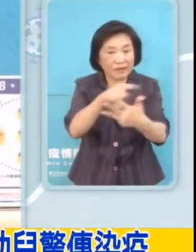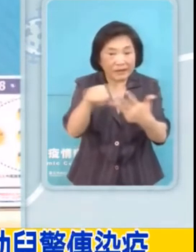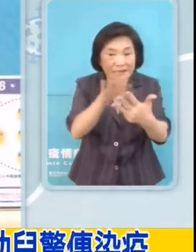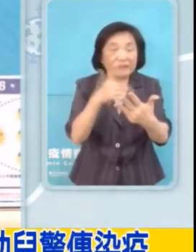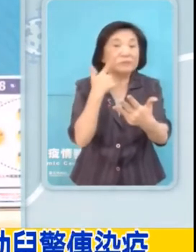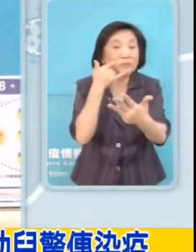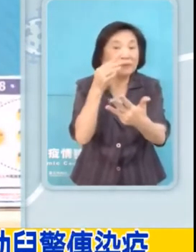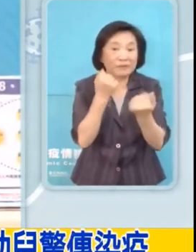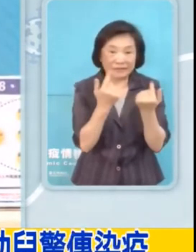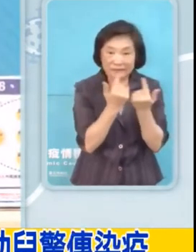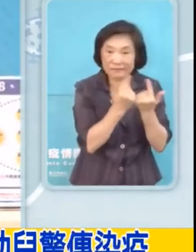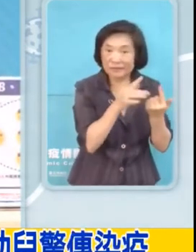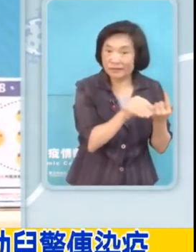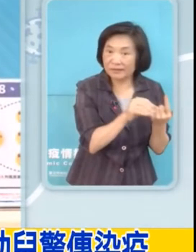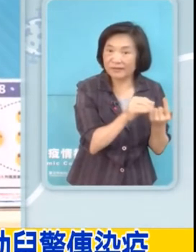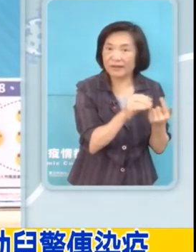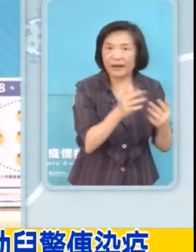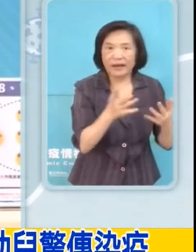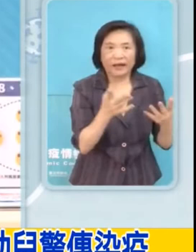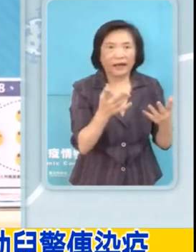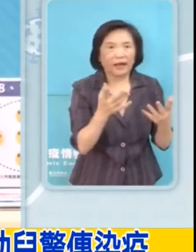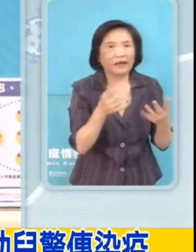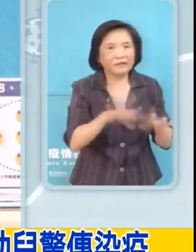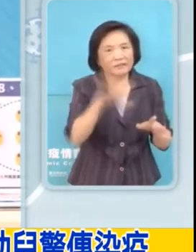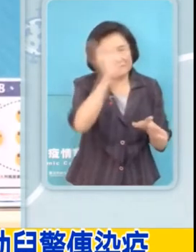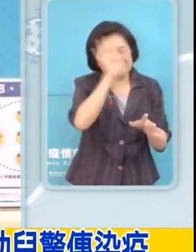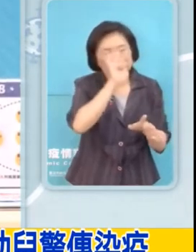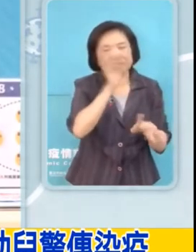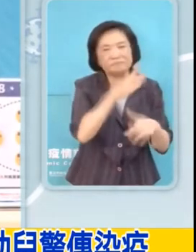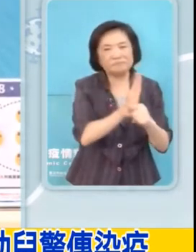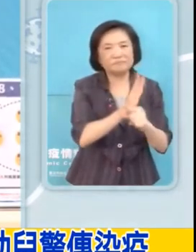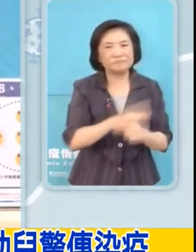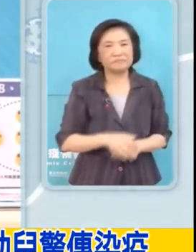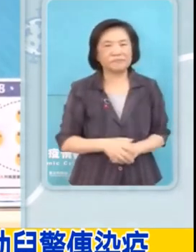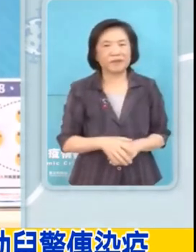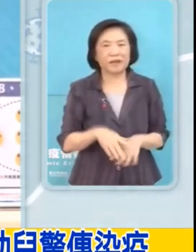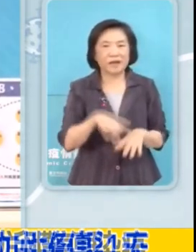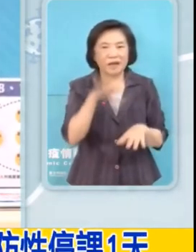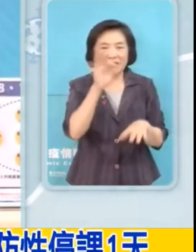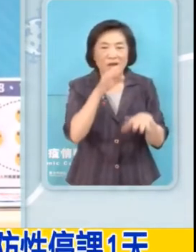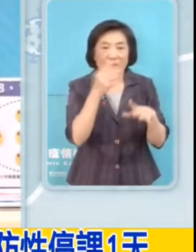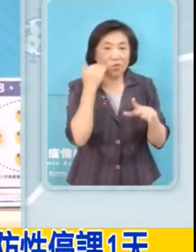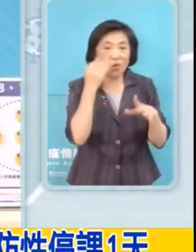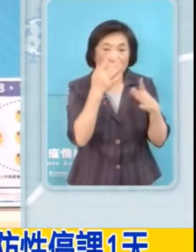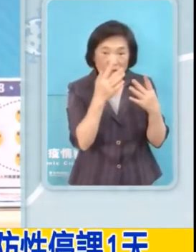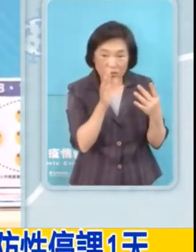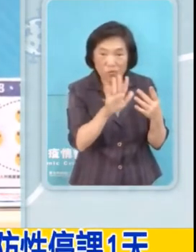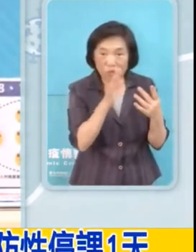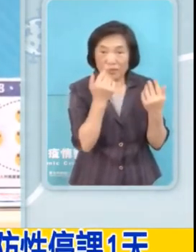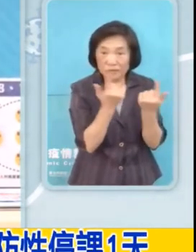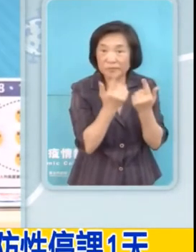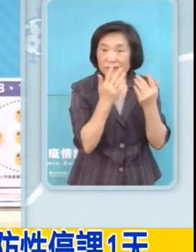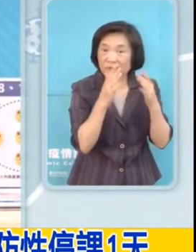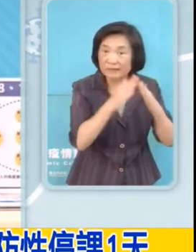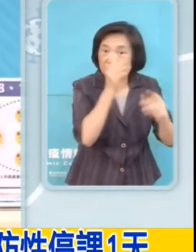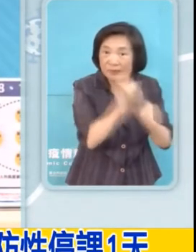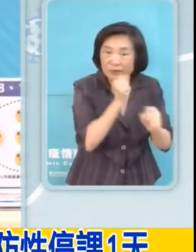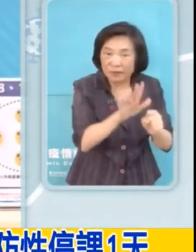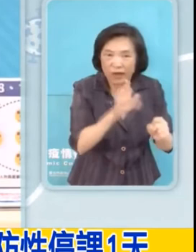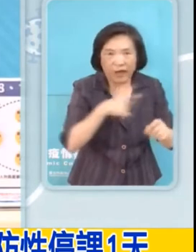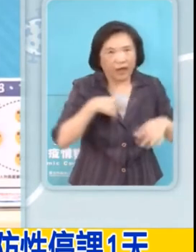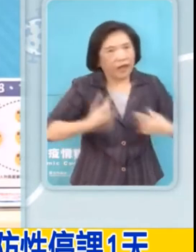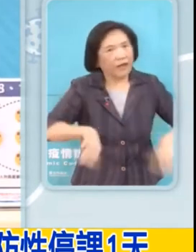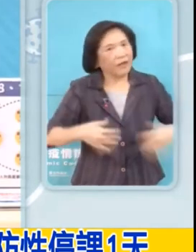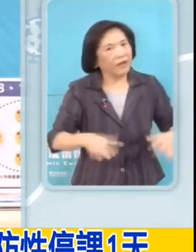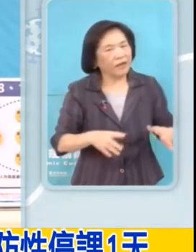长有没有在台北上班？这个现在正在查的有跟没有会影响很大。还有我们去这